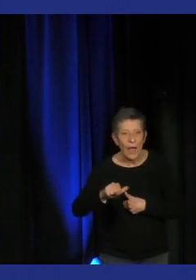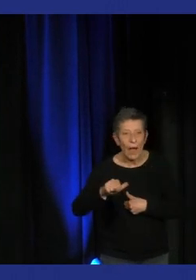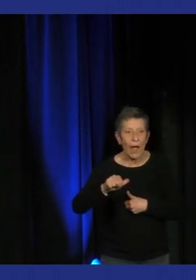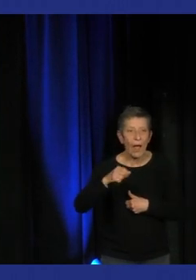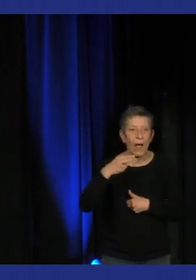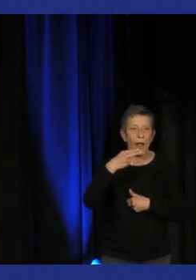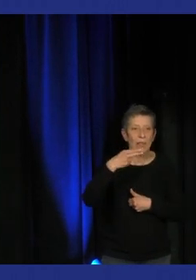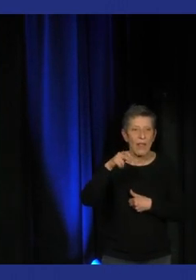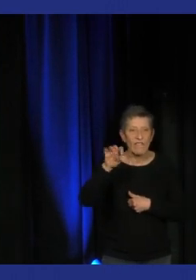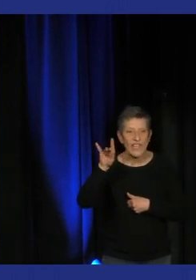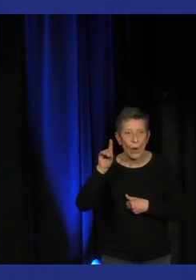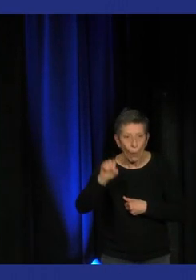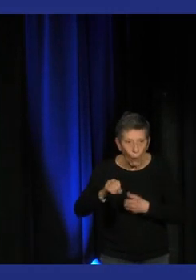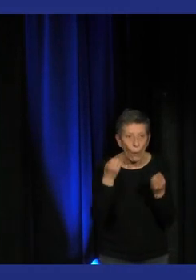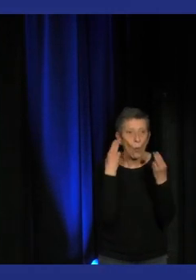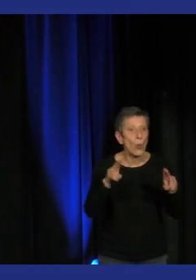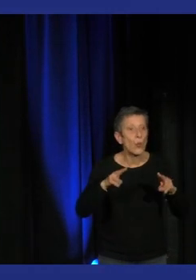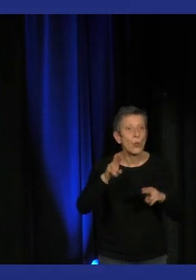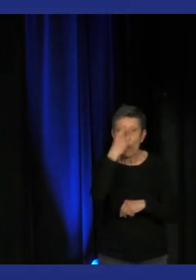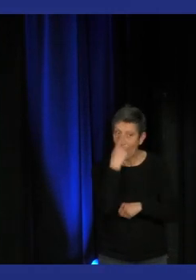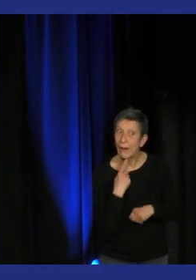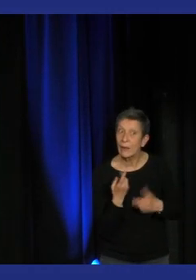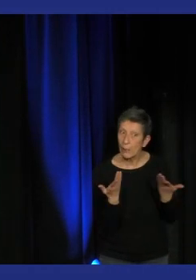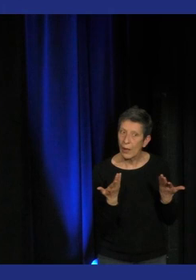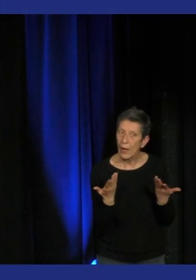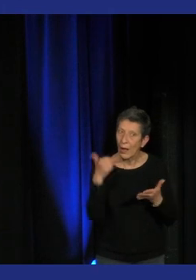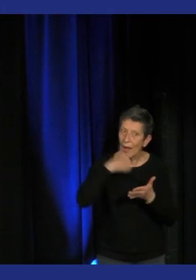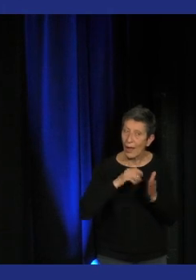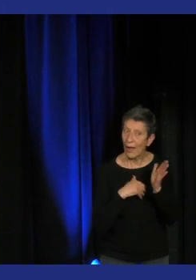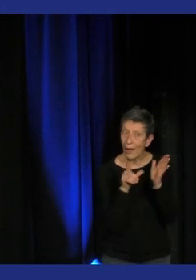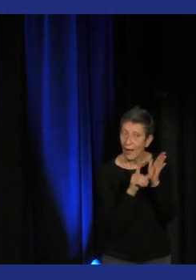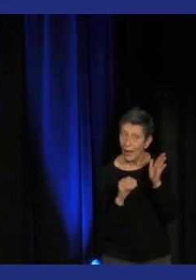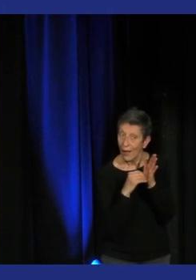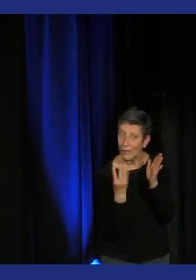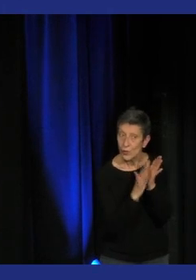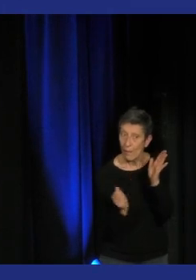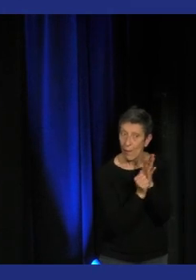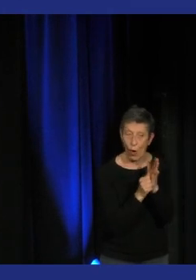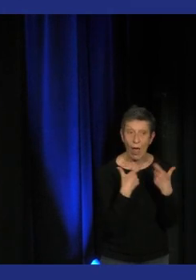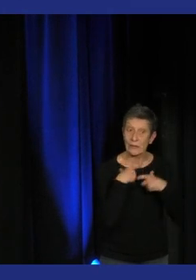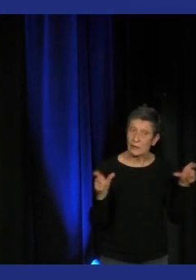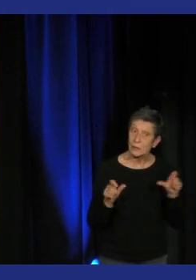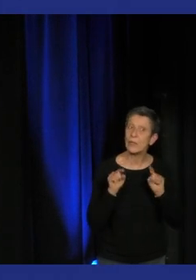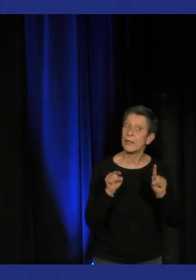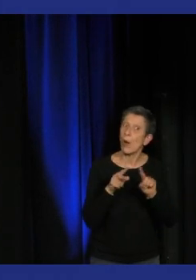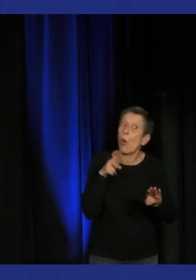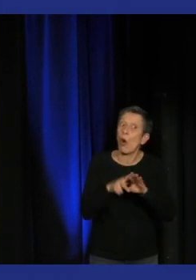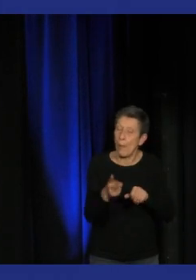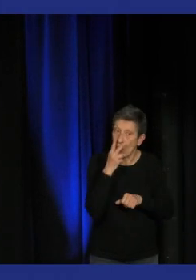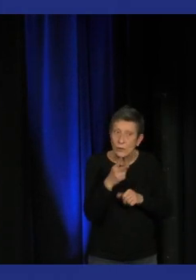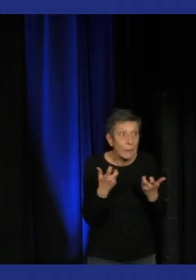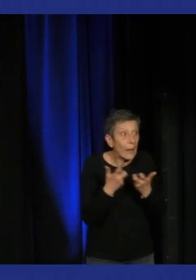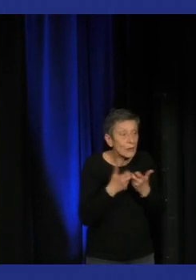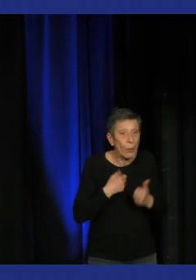RATP, on commence à avoir la petite icône d'accessibilité qui va vous permettre, lorsque vous avez besoin d'avoir